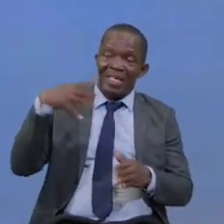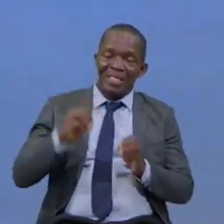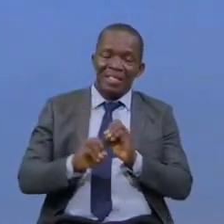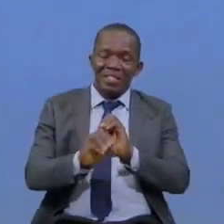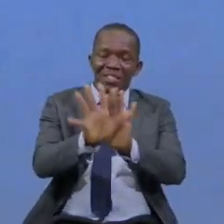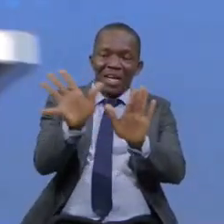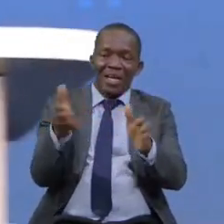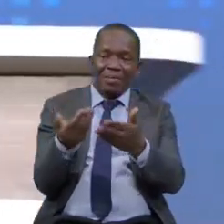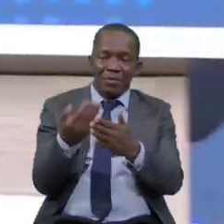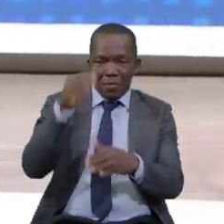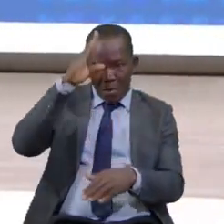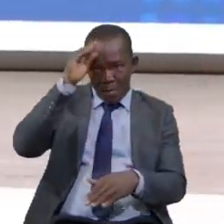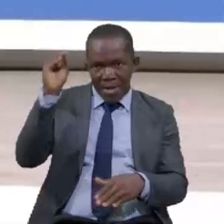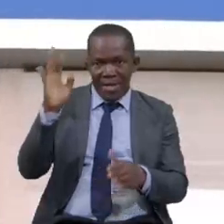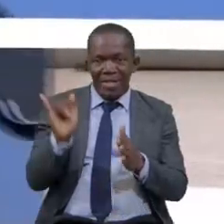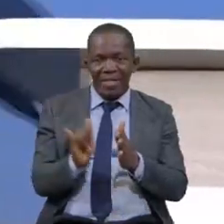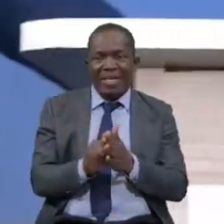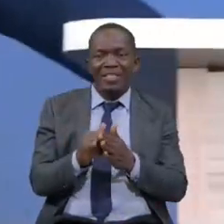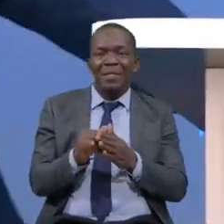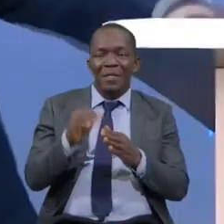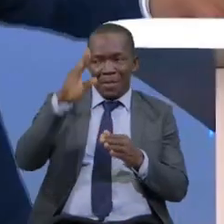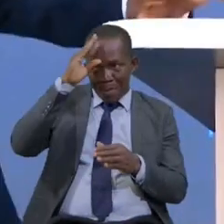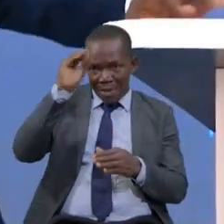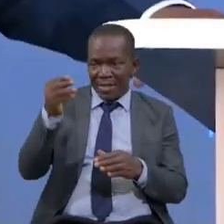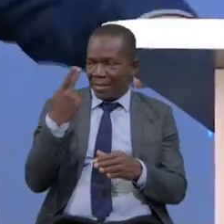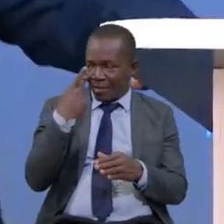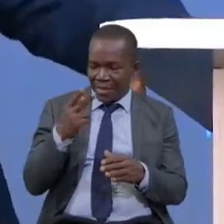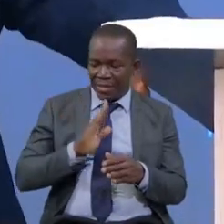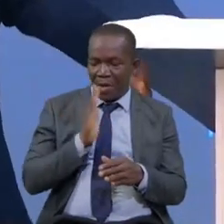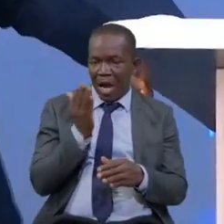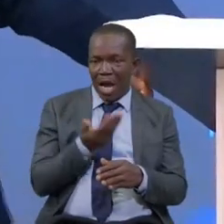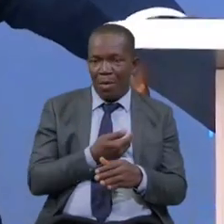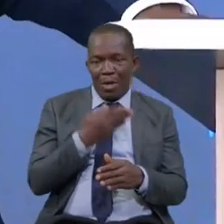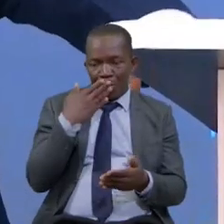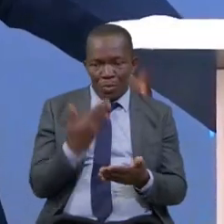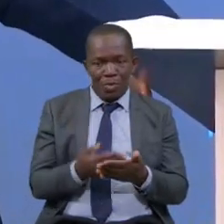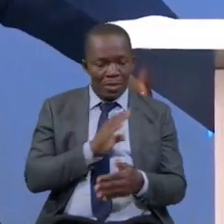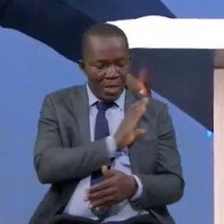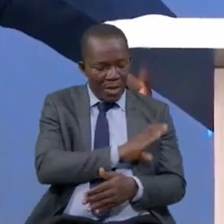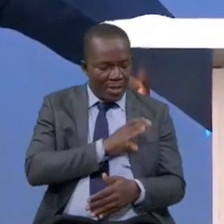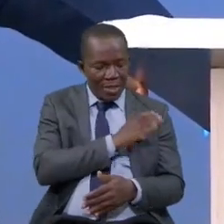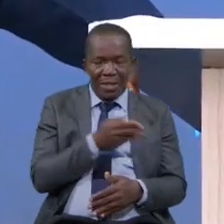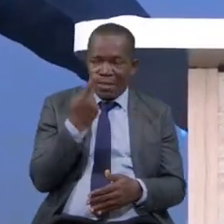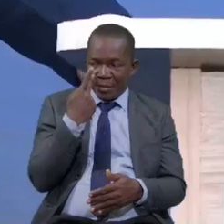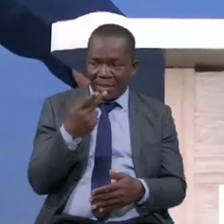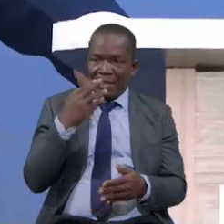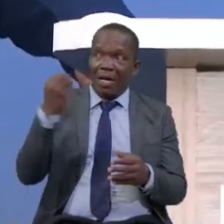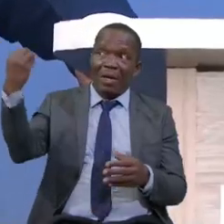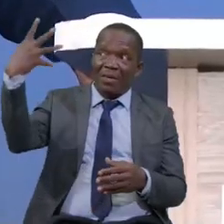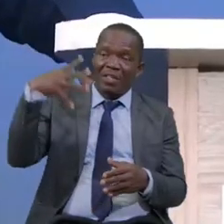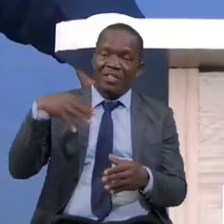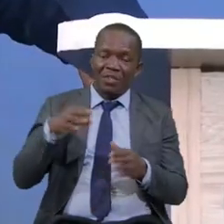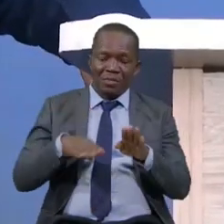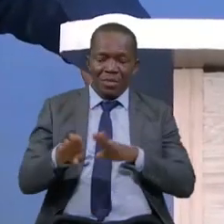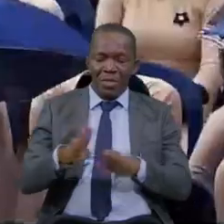Il voit notre caractère. Il voit notre caractère gracieux et glorifie notre Père